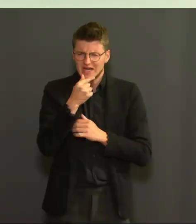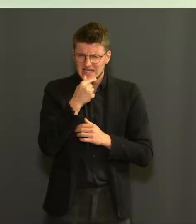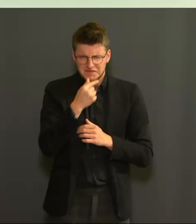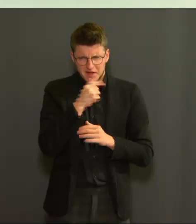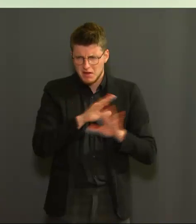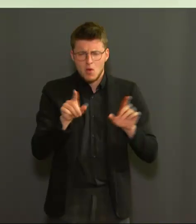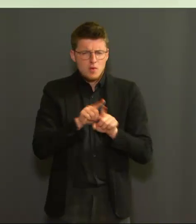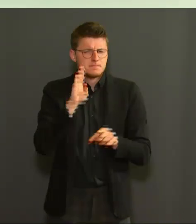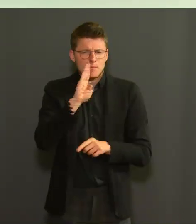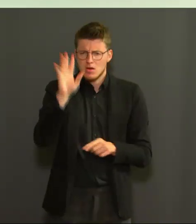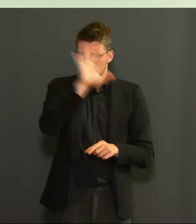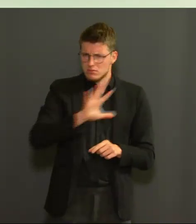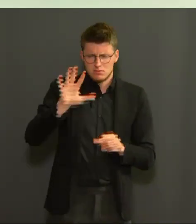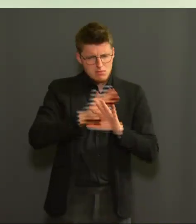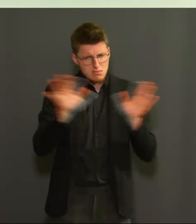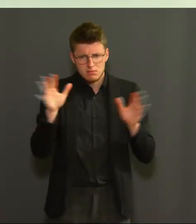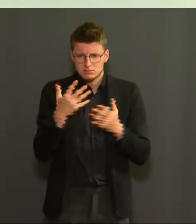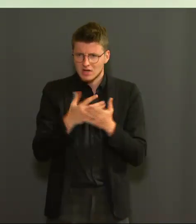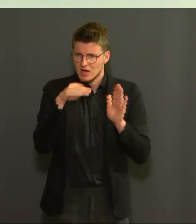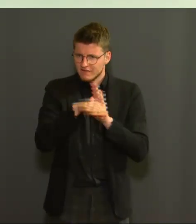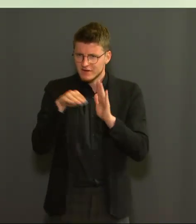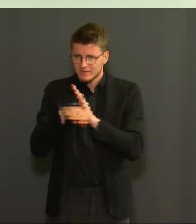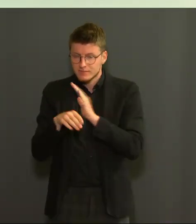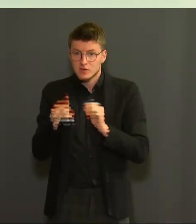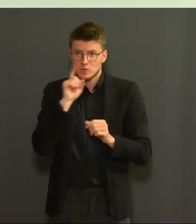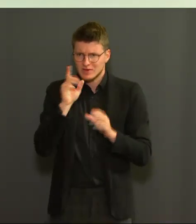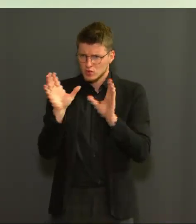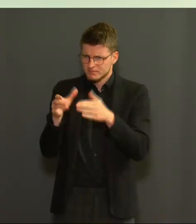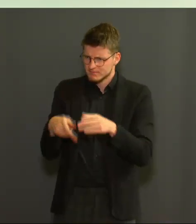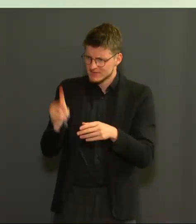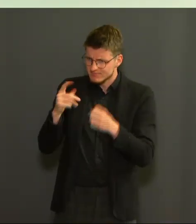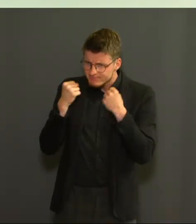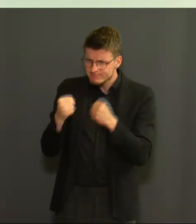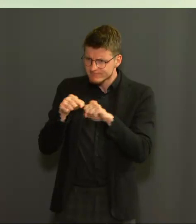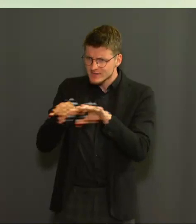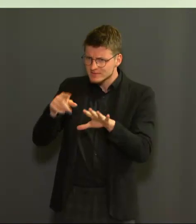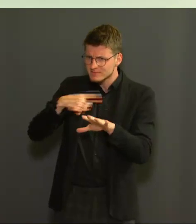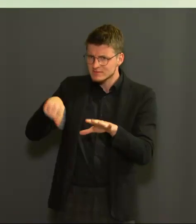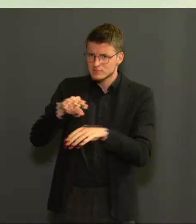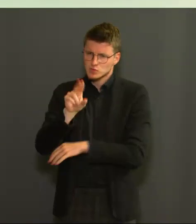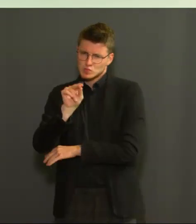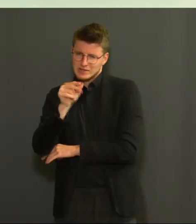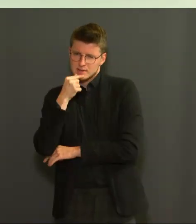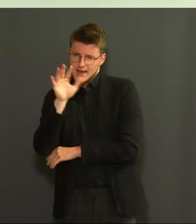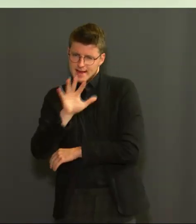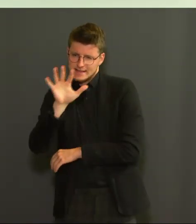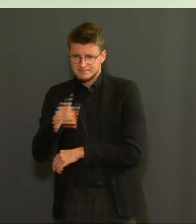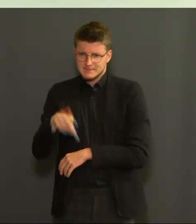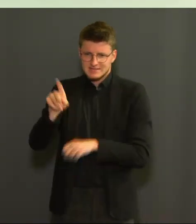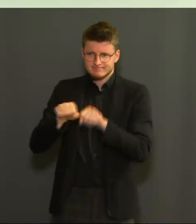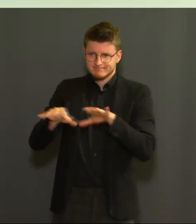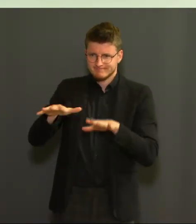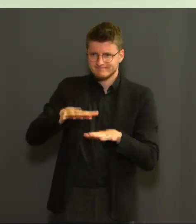hoogste aantal nieuwe besmettingen zien we nog steeds bij de twintigers. Zij zijn goed voor bijna 1/4 van alle